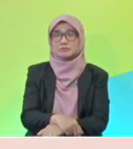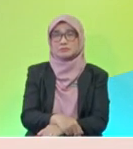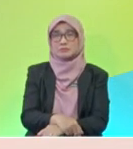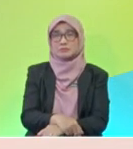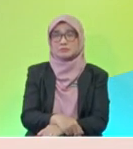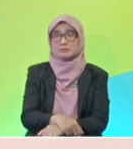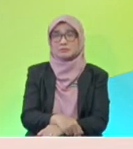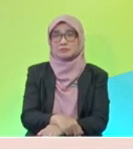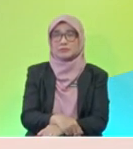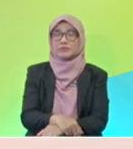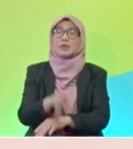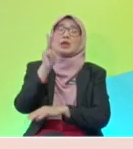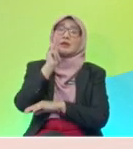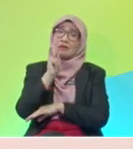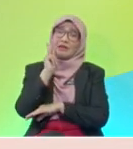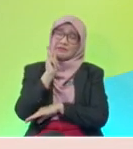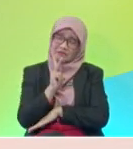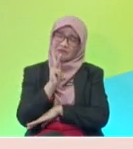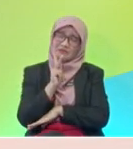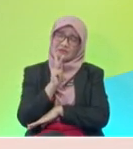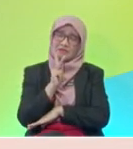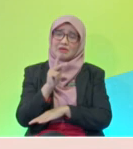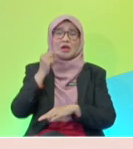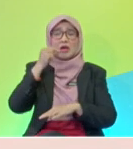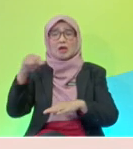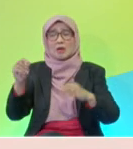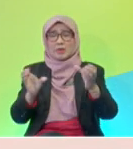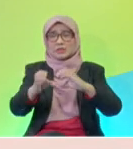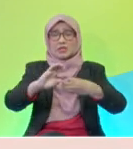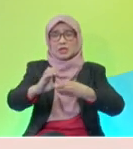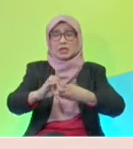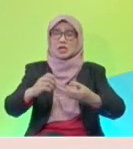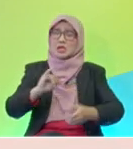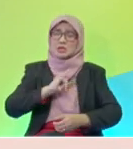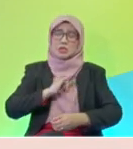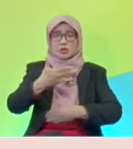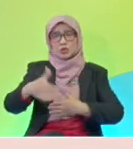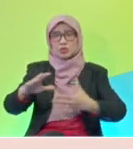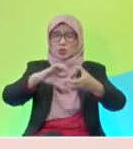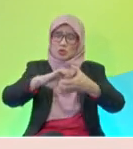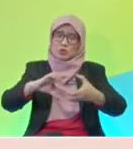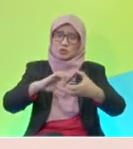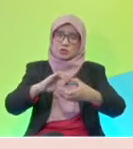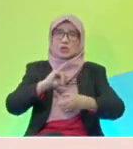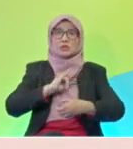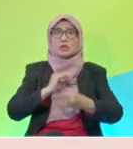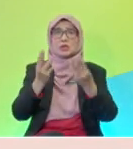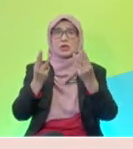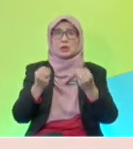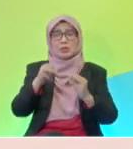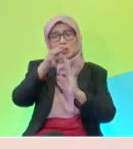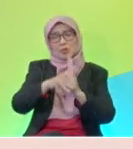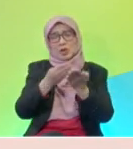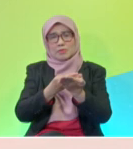kakak kakak bekas pensel saya sudah rosak Saya mahu membeli